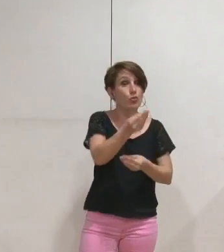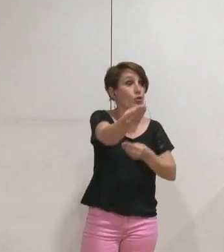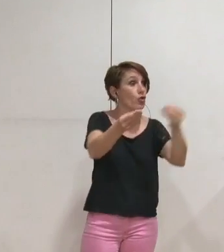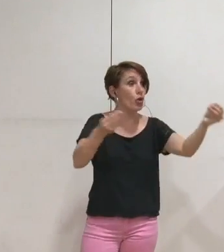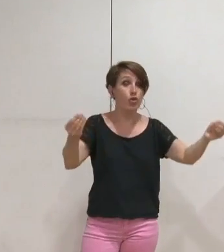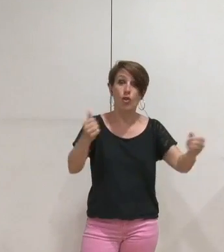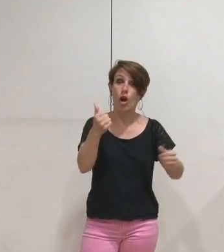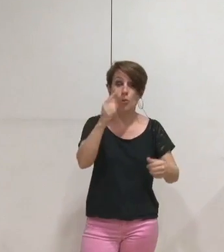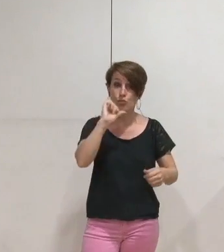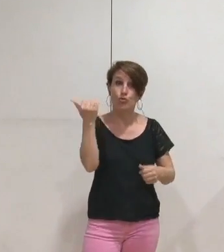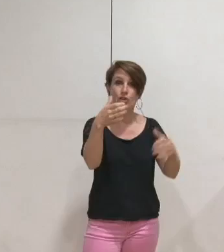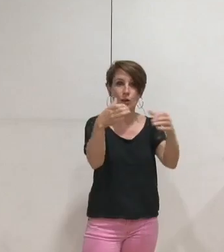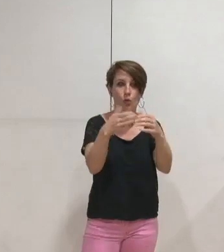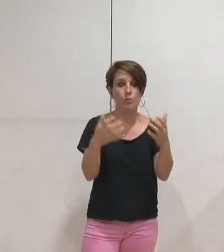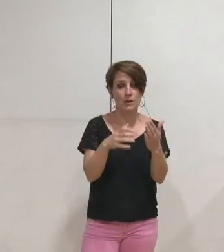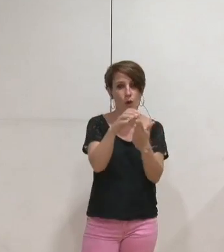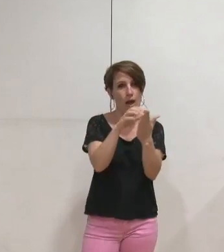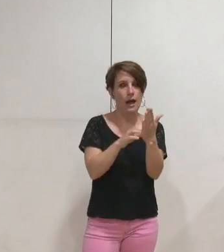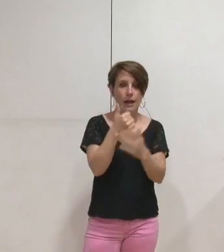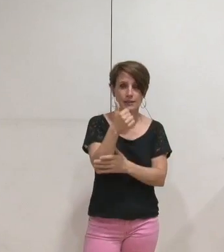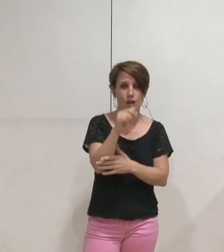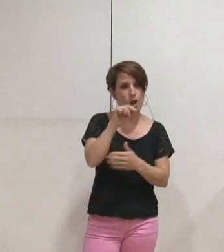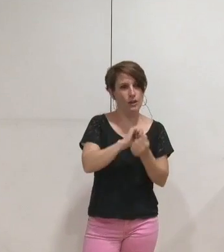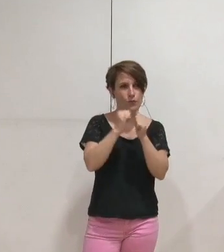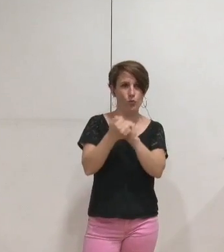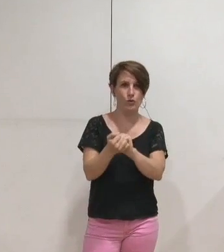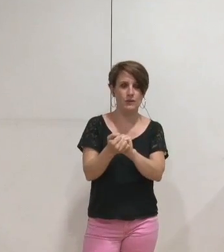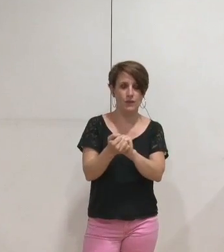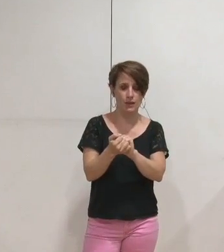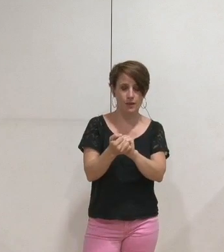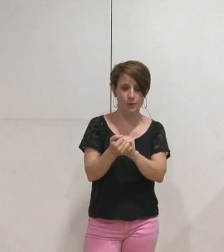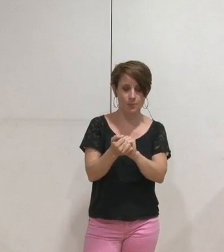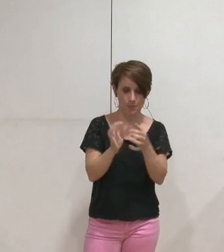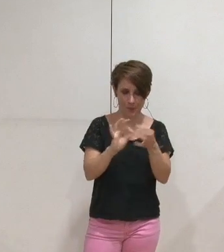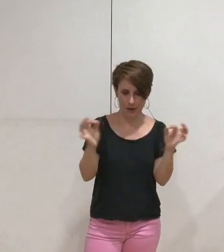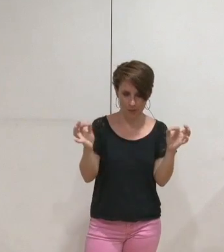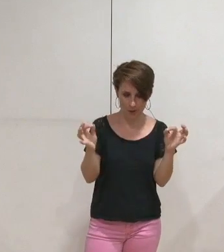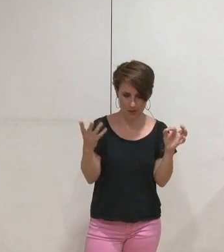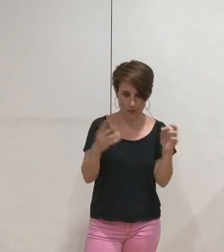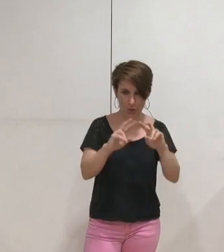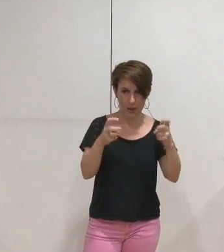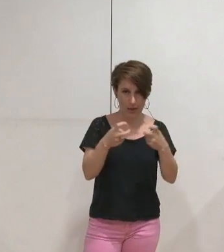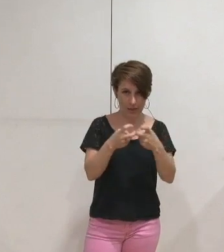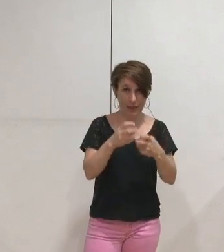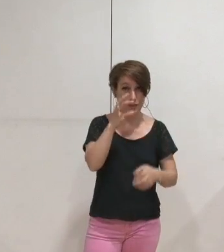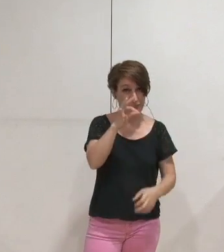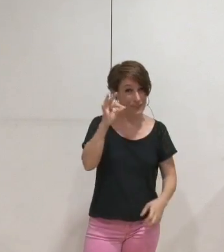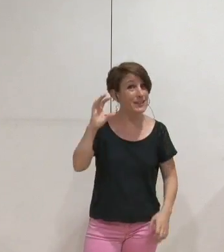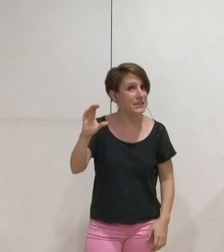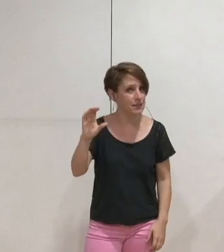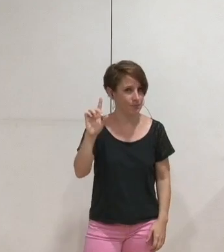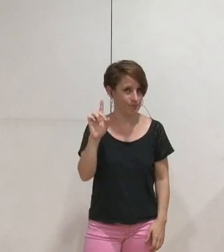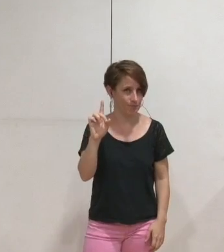l'article 1 il faut modifier en précisant que les tarifs appliqués sont en TTC